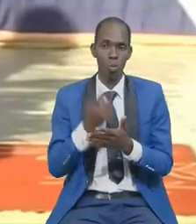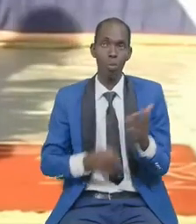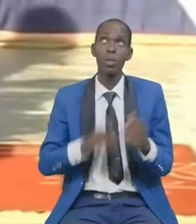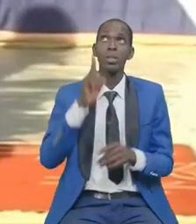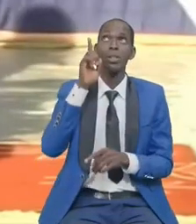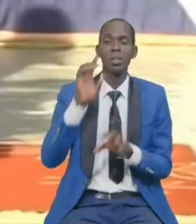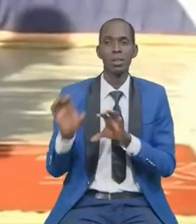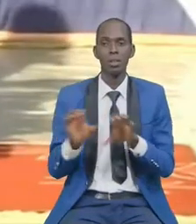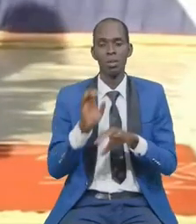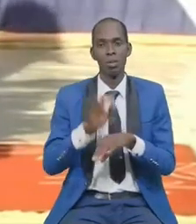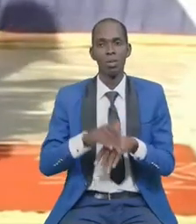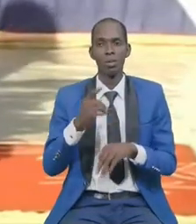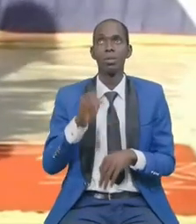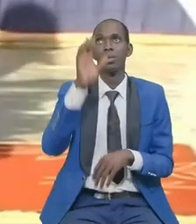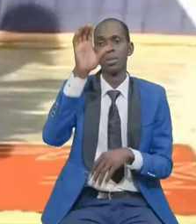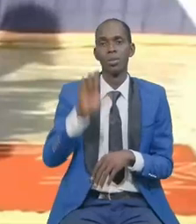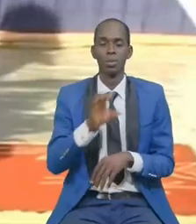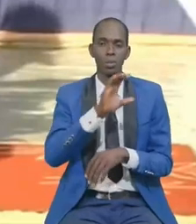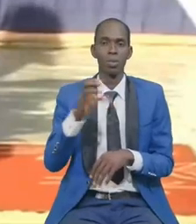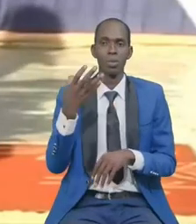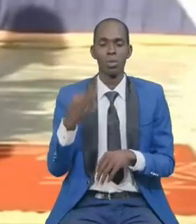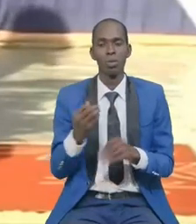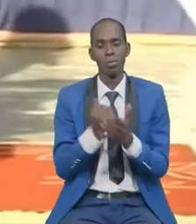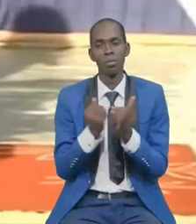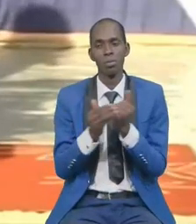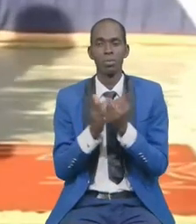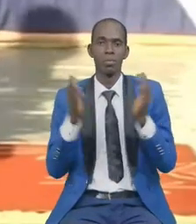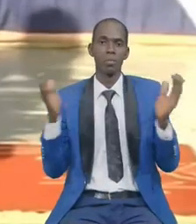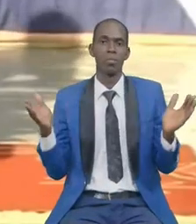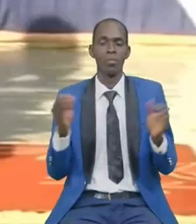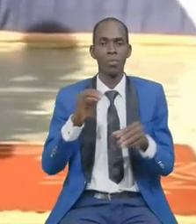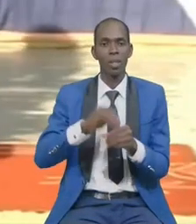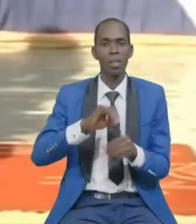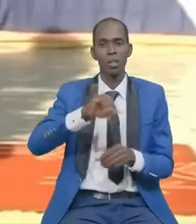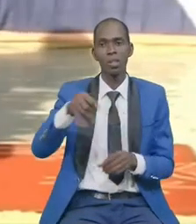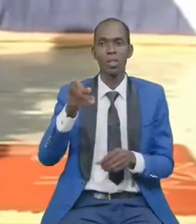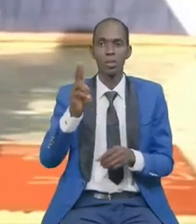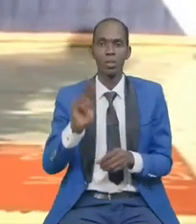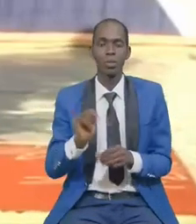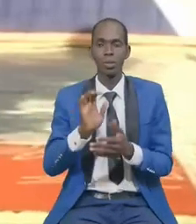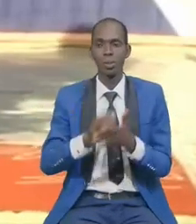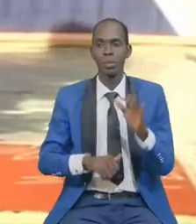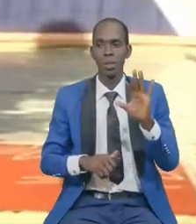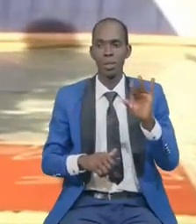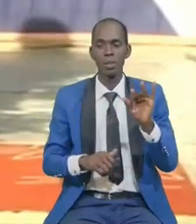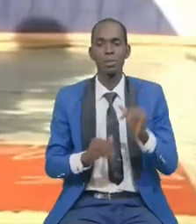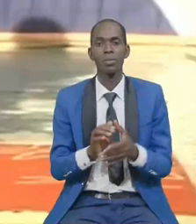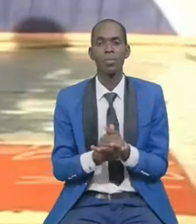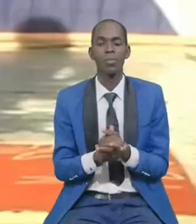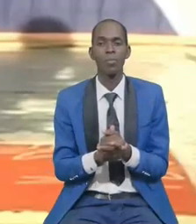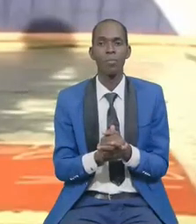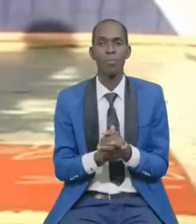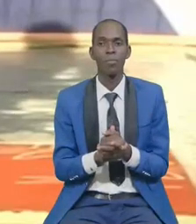la croix du calvaire. Jean chapitre 19, lisons ici à